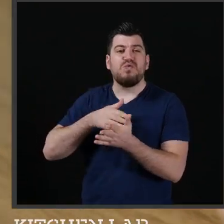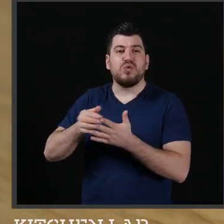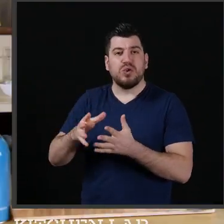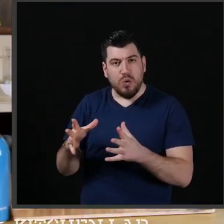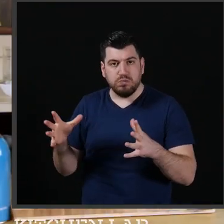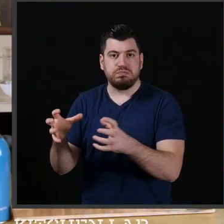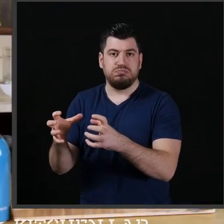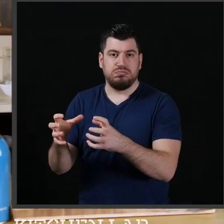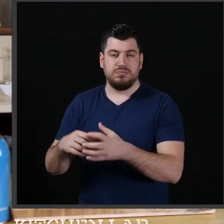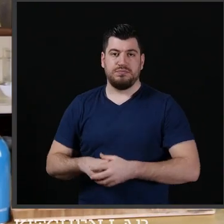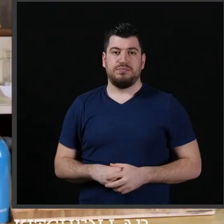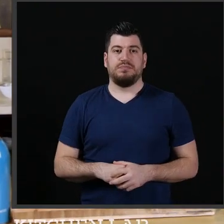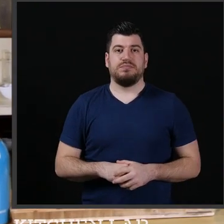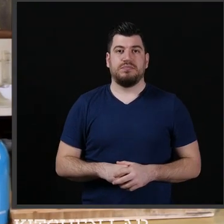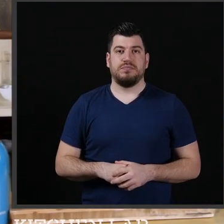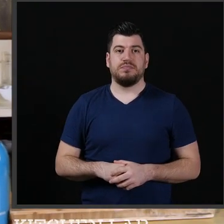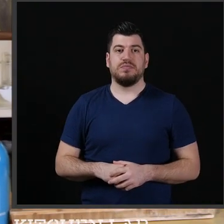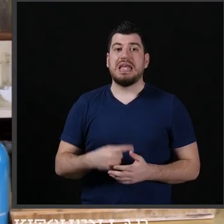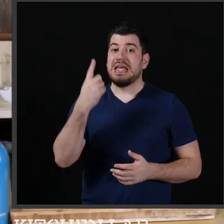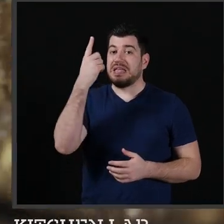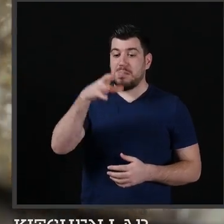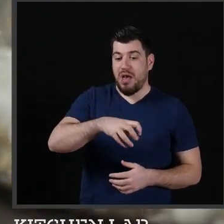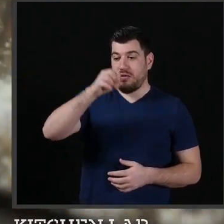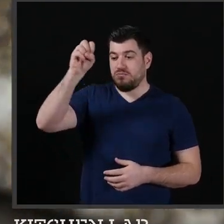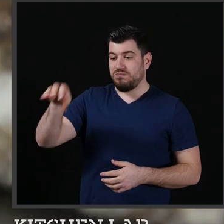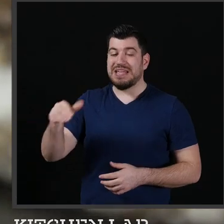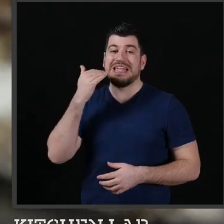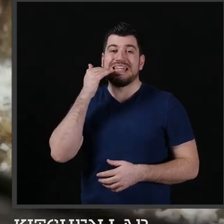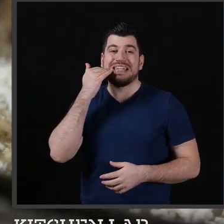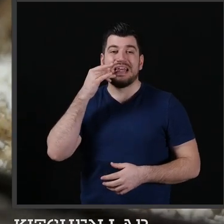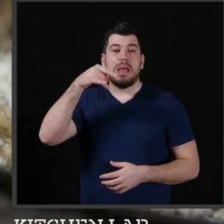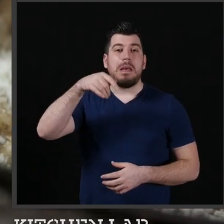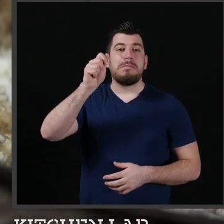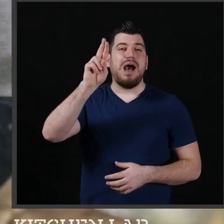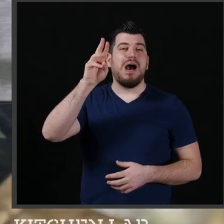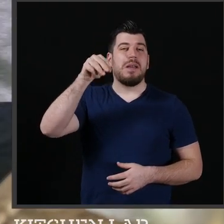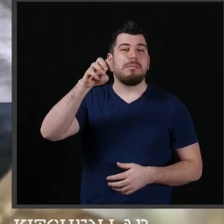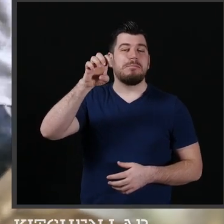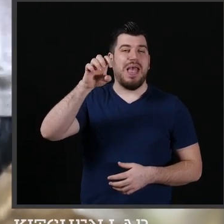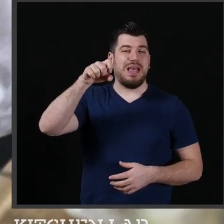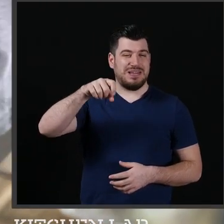Και τέλος, μία κουφτίτσα παρμεζάνο. Μπορεί να χρειαστεί και άλλο, αλλά θα το δούμε στο τέλος.